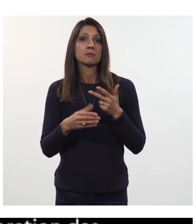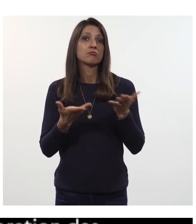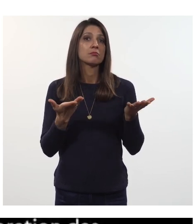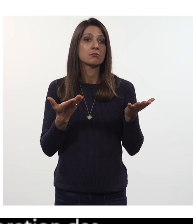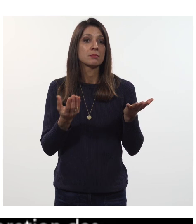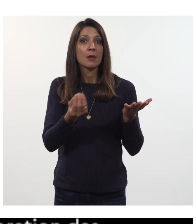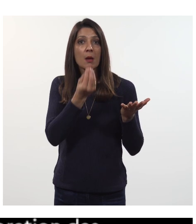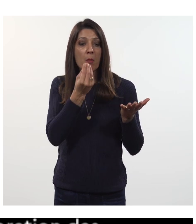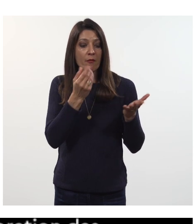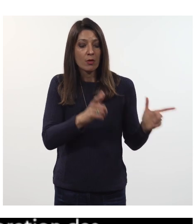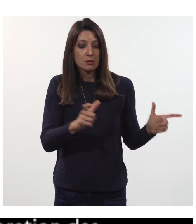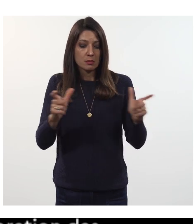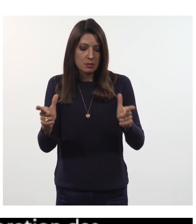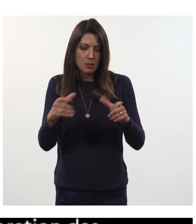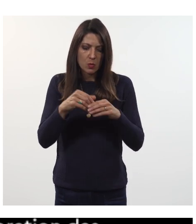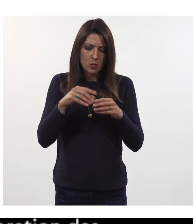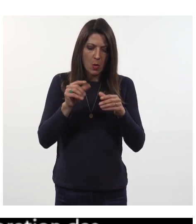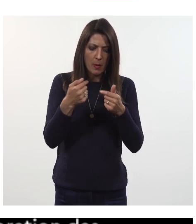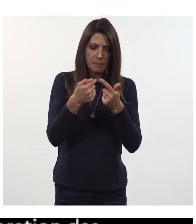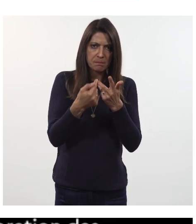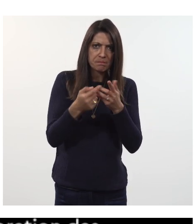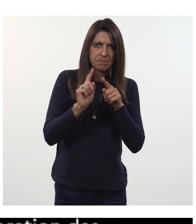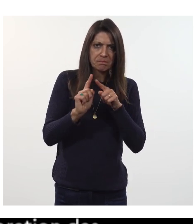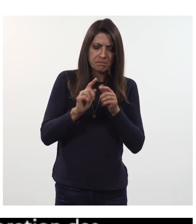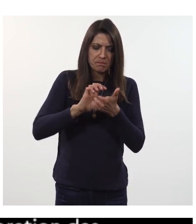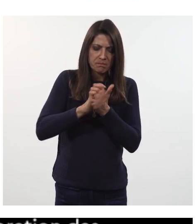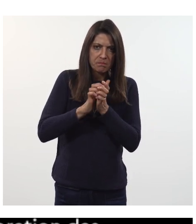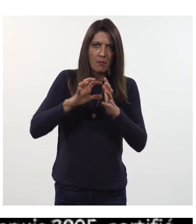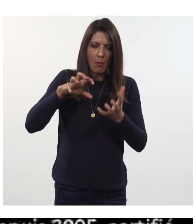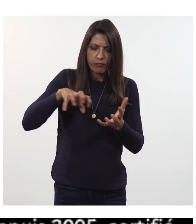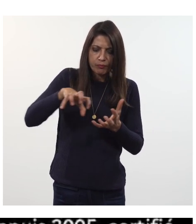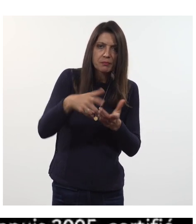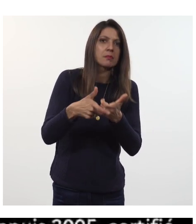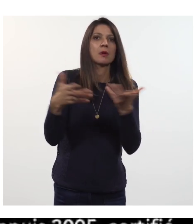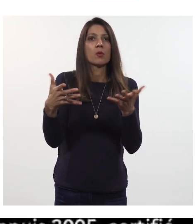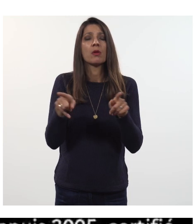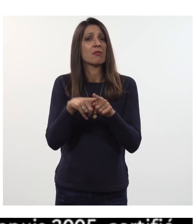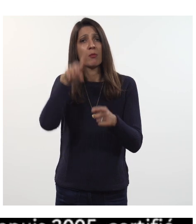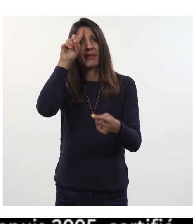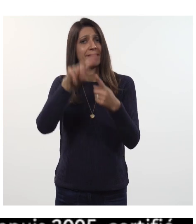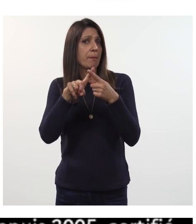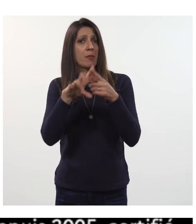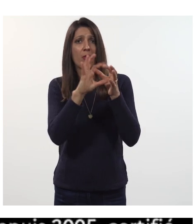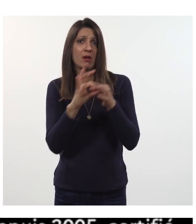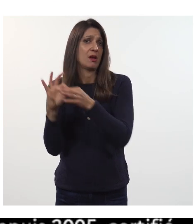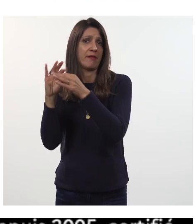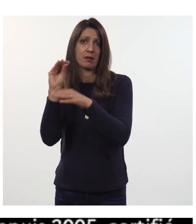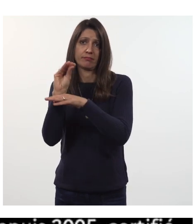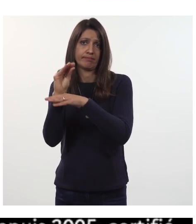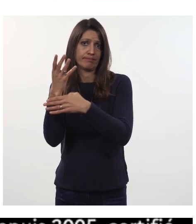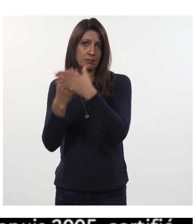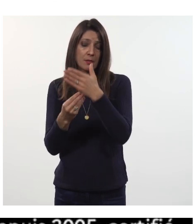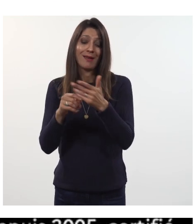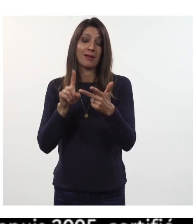les textures, donc tout thème relatif à l'alimentation et à la sensibilité et à la dénutrition. Et on a